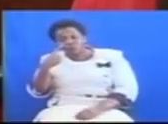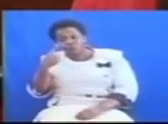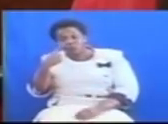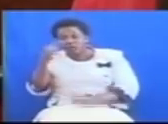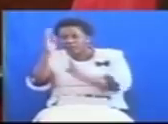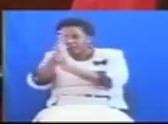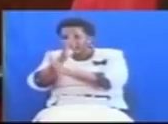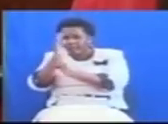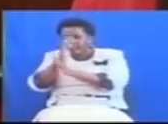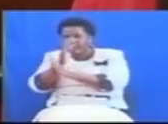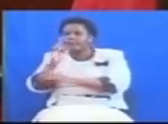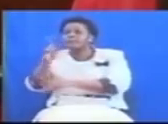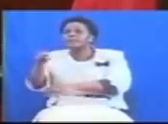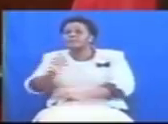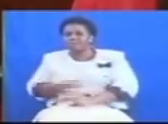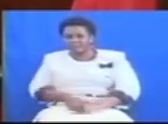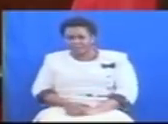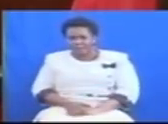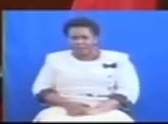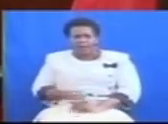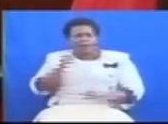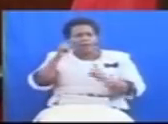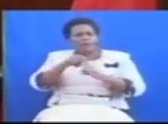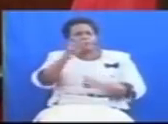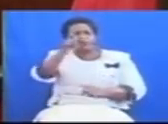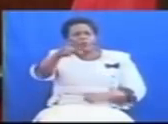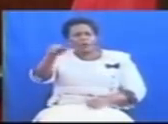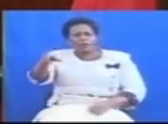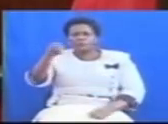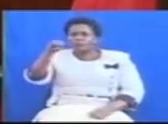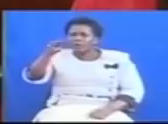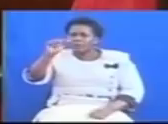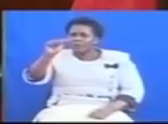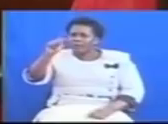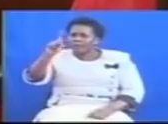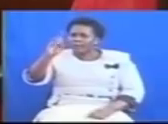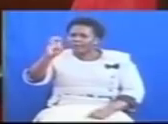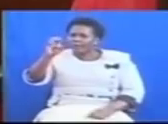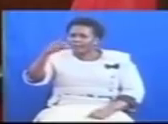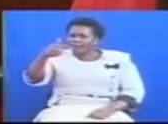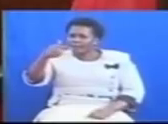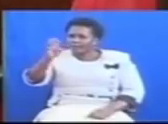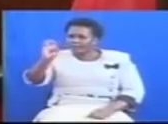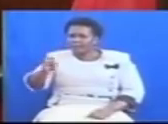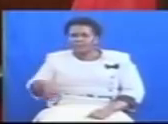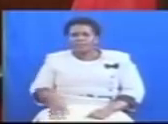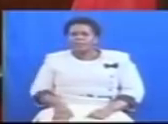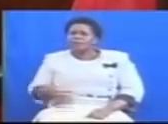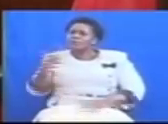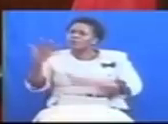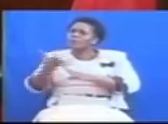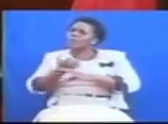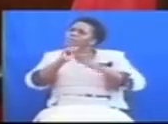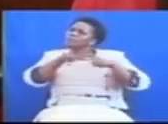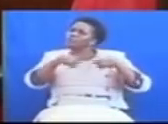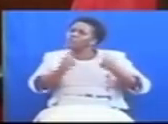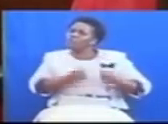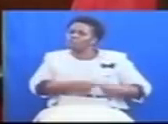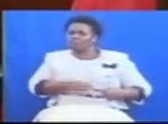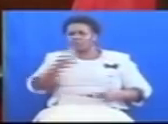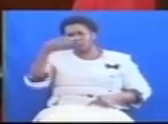hali inayoendelea, ili wananchi wa Makete ambao wamekuwa kuna matatizo mengi kule yanatokea na barabara hawana waweze kuwa na imani na serikali